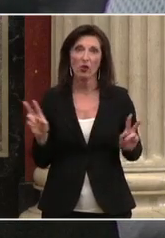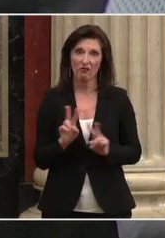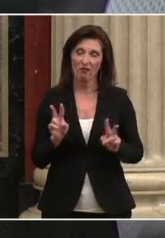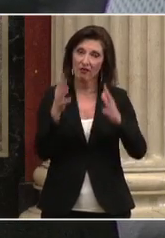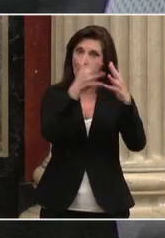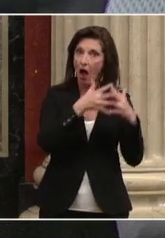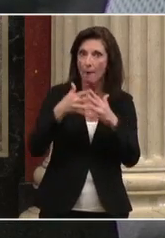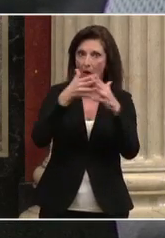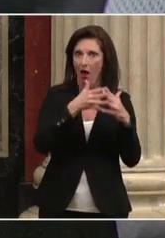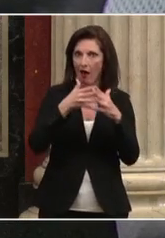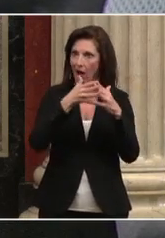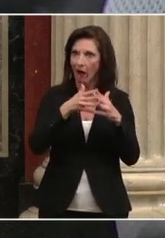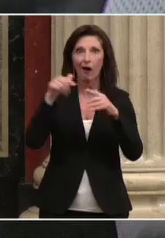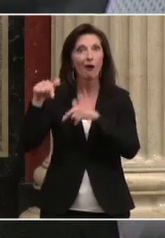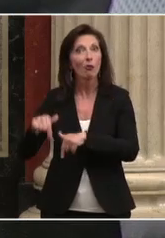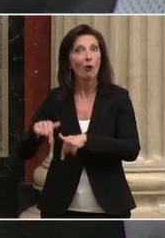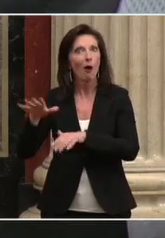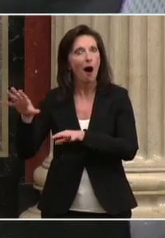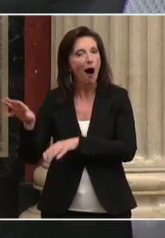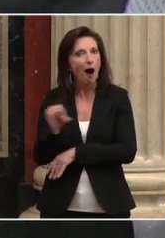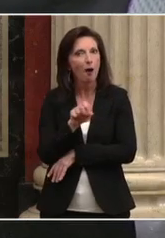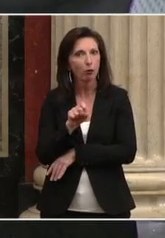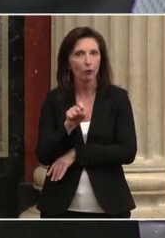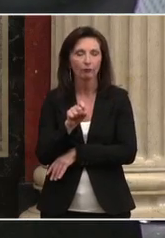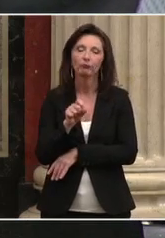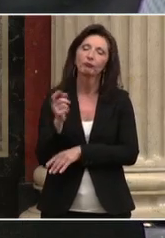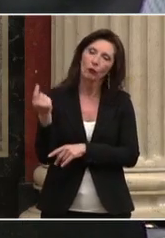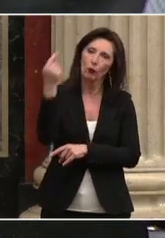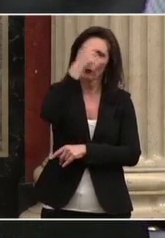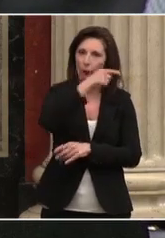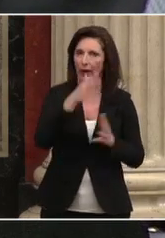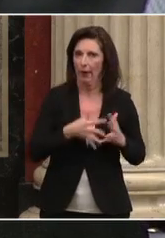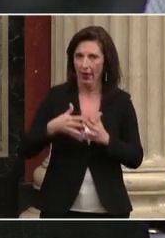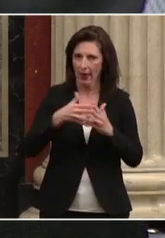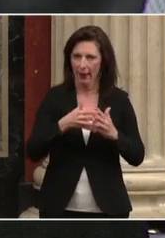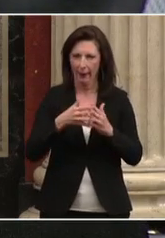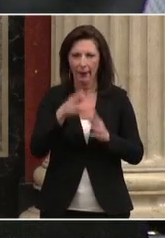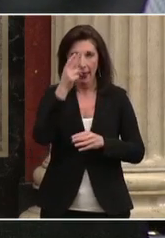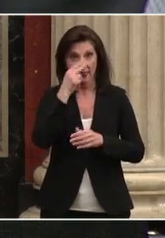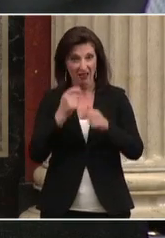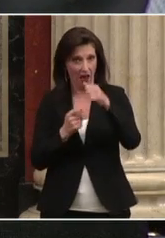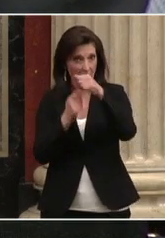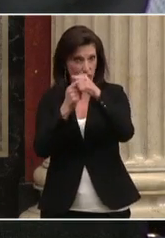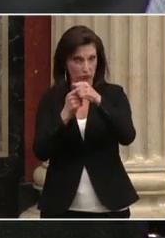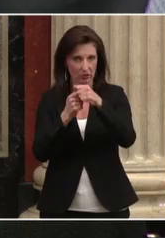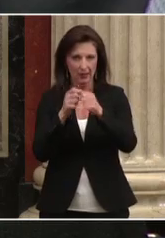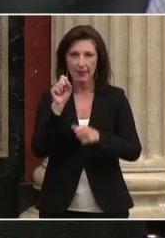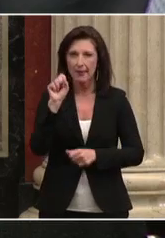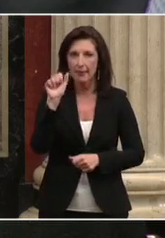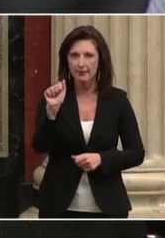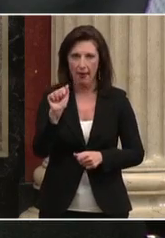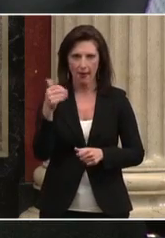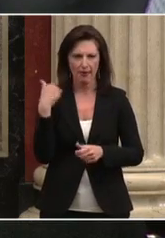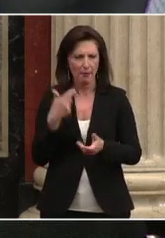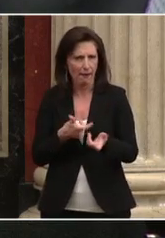hätten. Noch in der Nacht des sogenannten Anschlusses hat die SA mit den